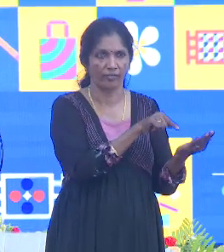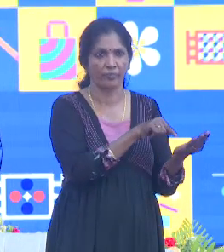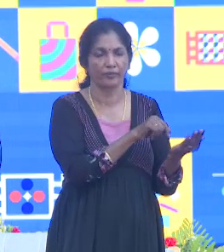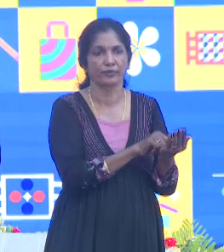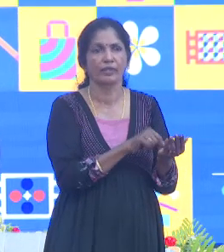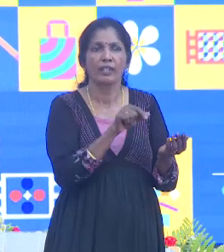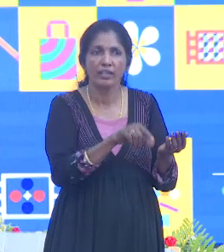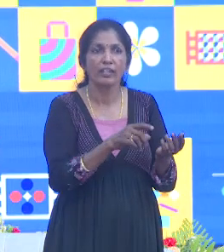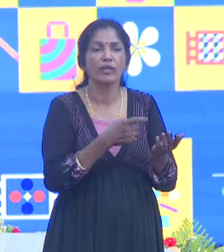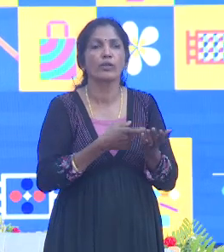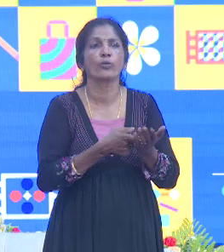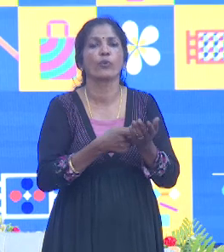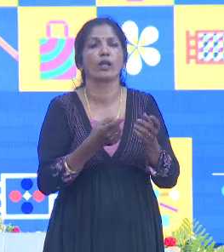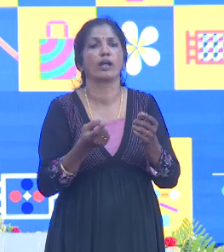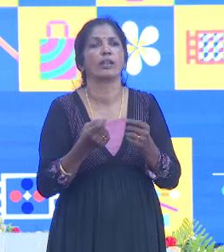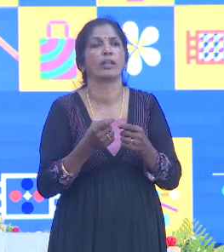പക്ഷേ ഈ നടപടികളിൽ കൂടി